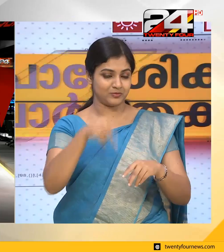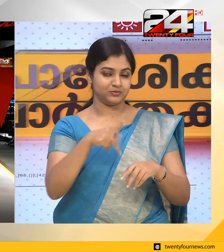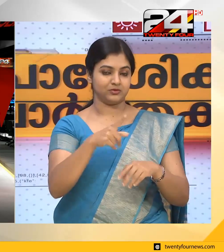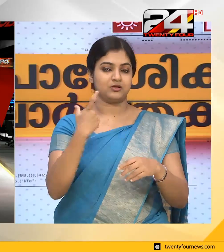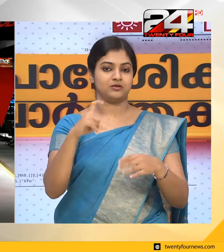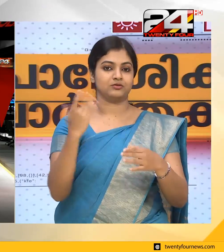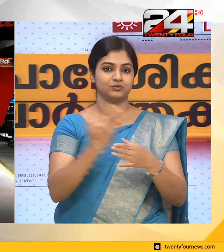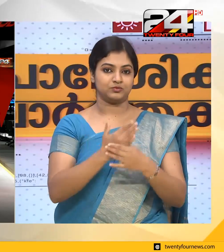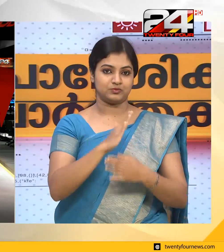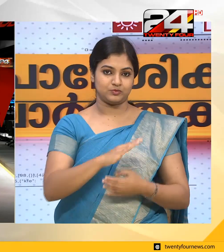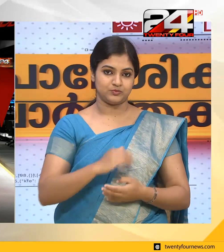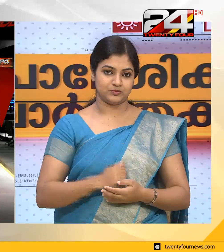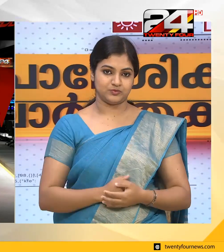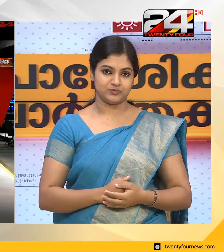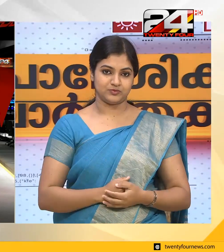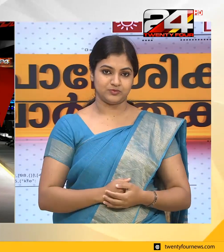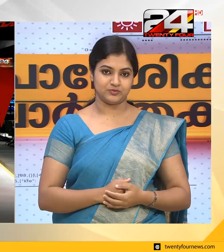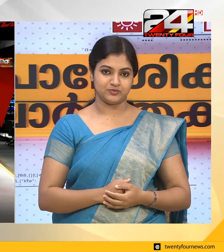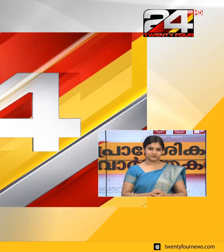കേസെടുത്തിട്ടുണ്ട്.